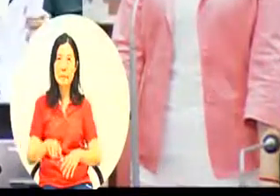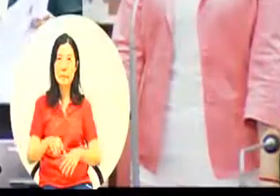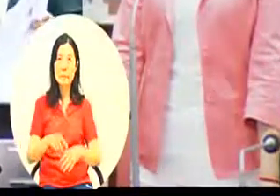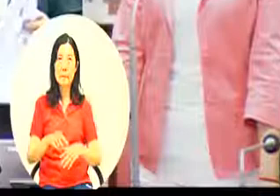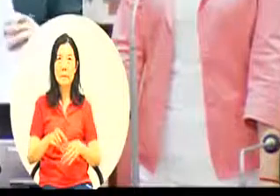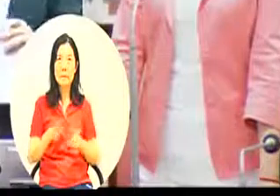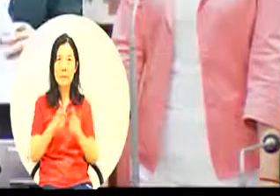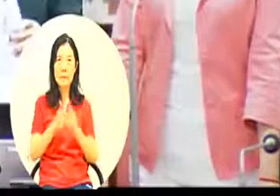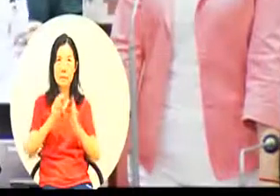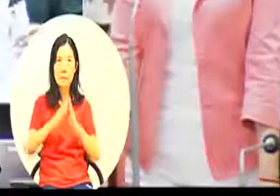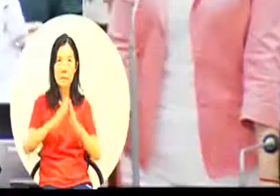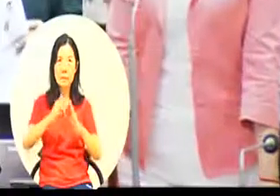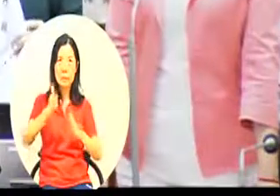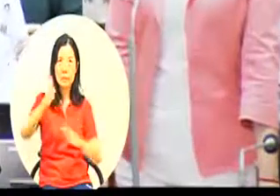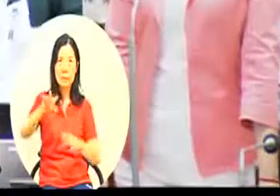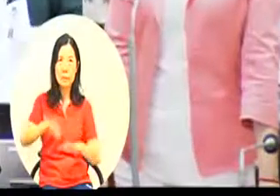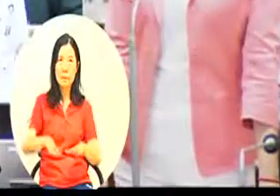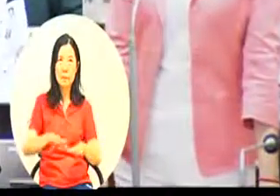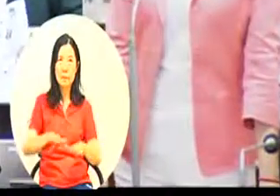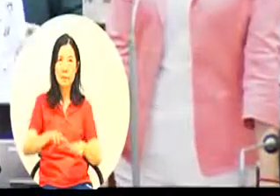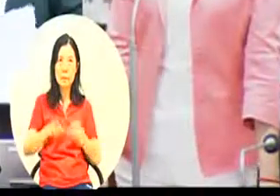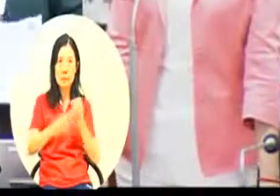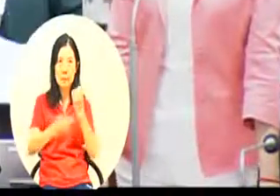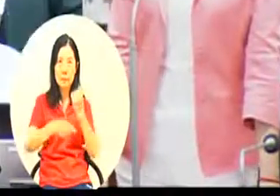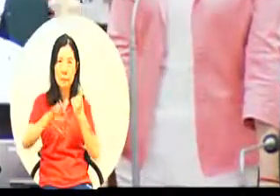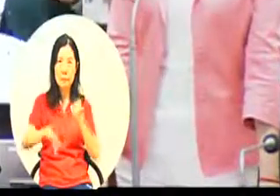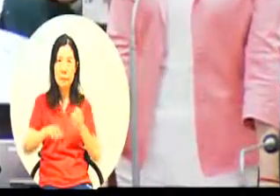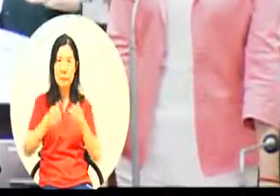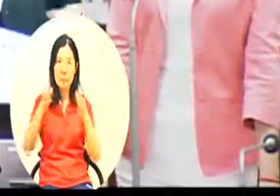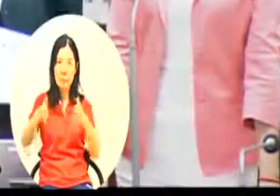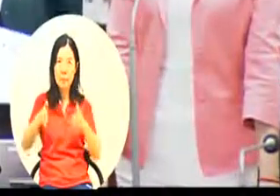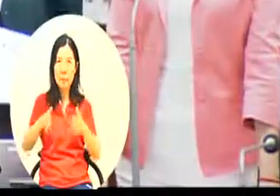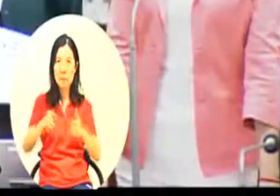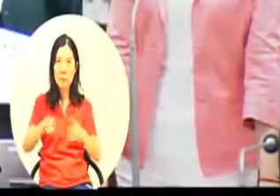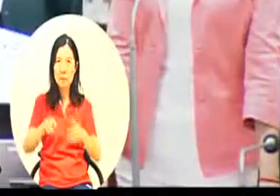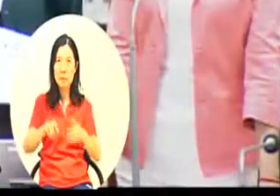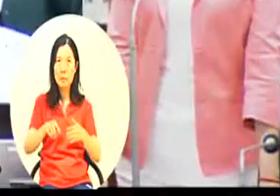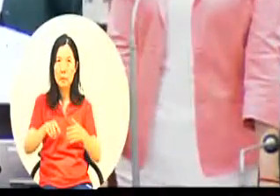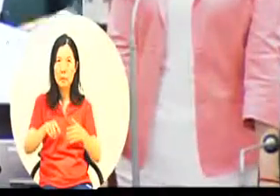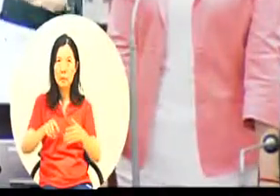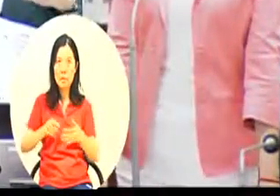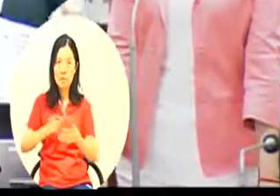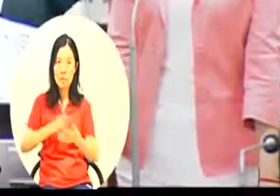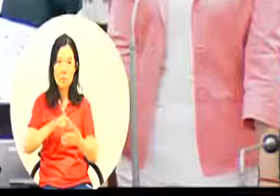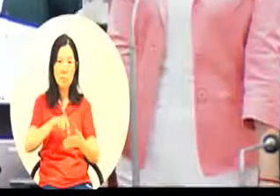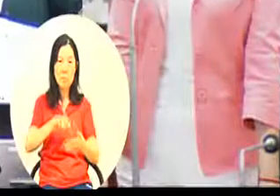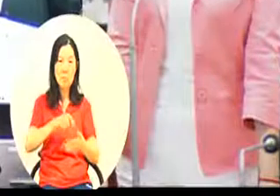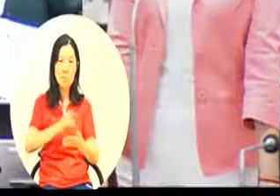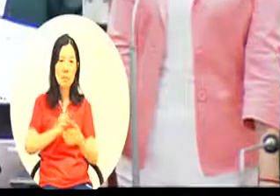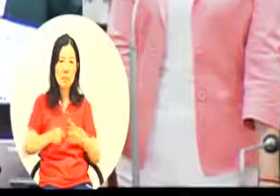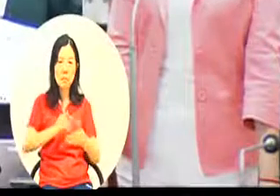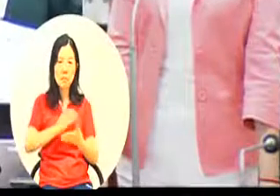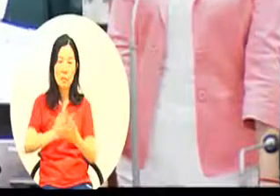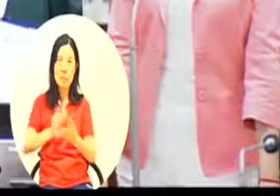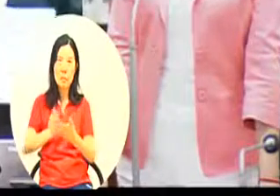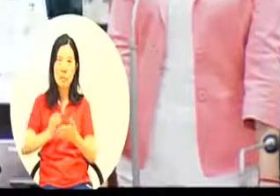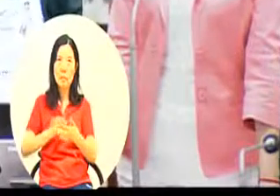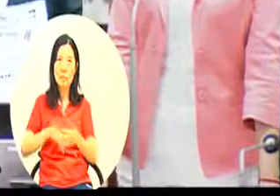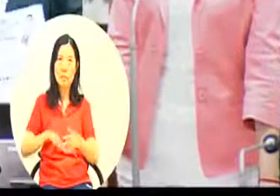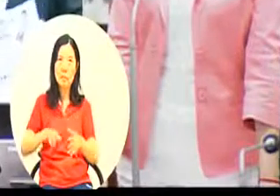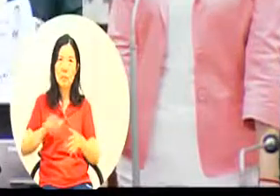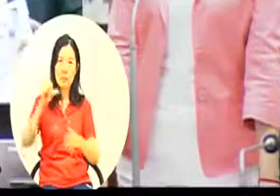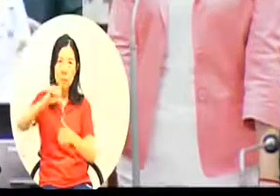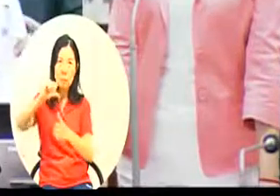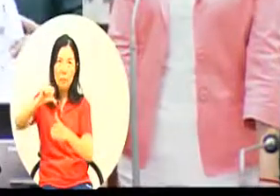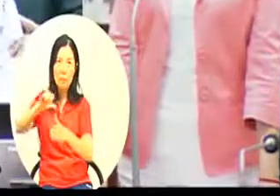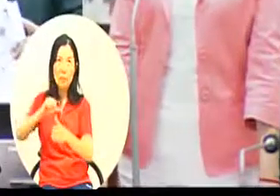市长，我除了现在法院针对要求他清偿，那法院大概我们罚款